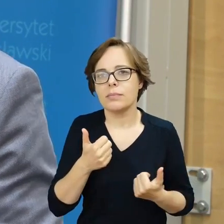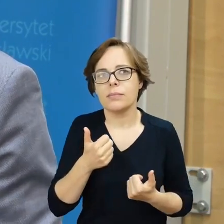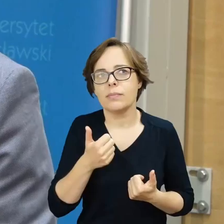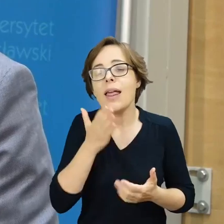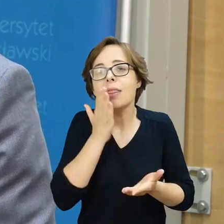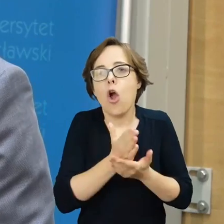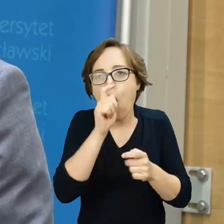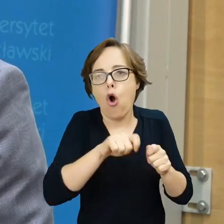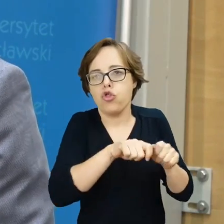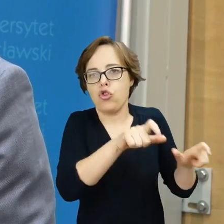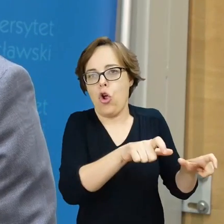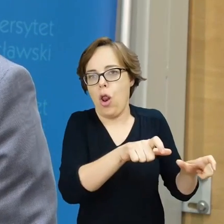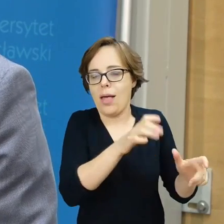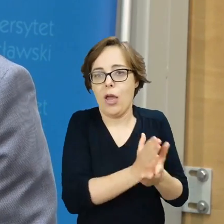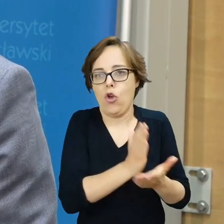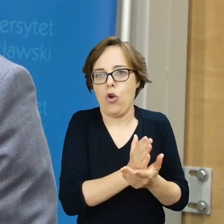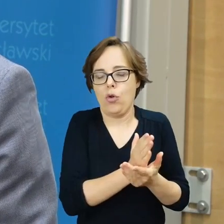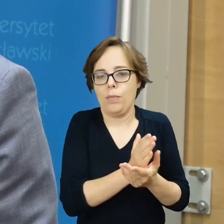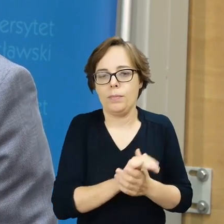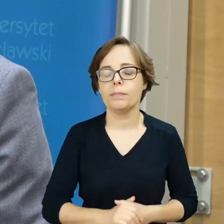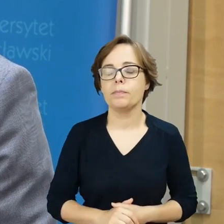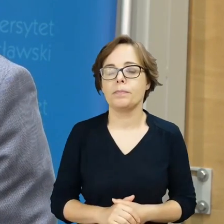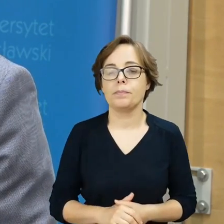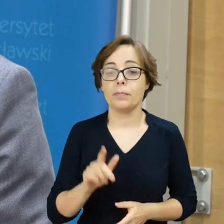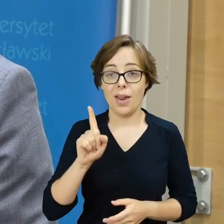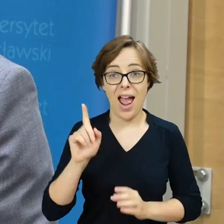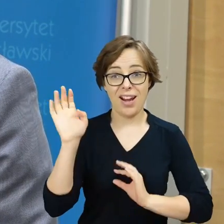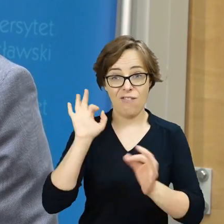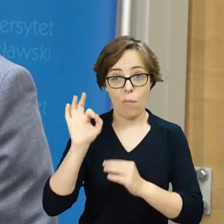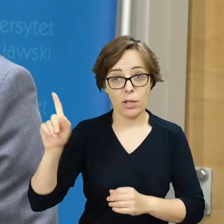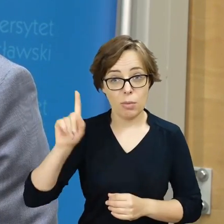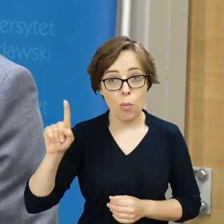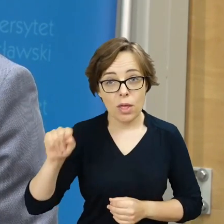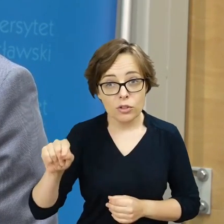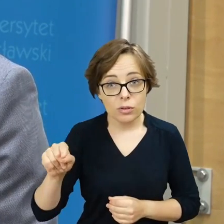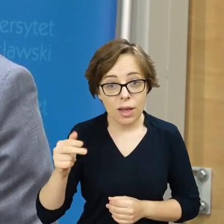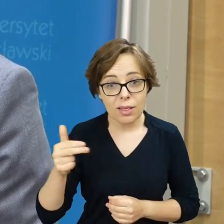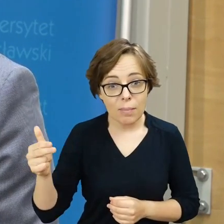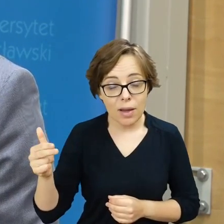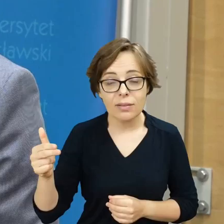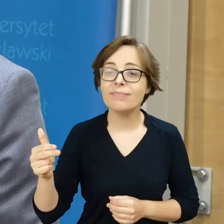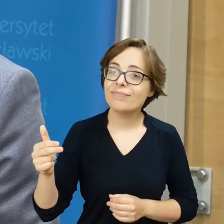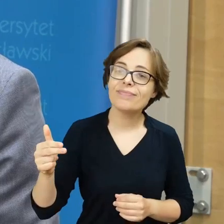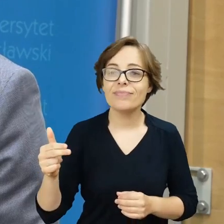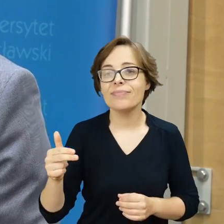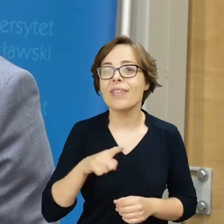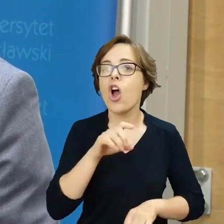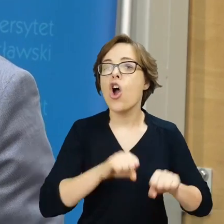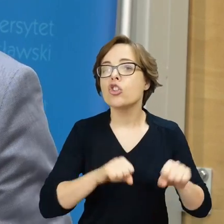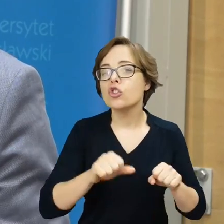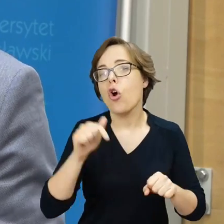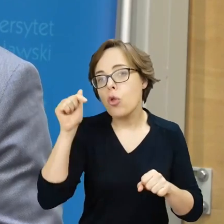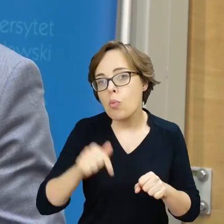A tutaj w przypadku jednak tej informacji publicznej to sąd wchodzi w te obszary, gdzie musi odpowiedzieć na to